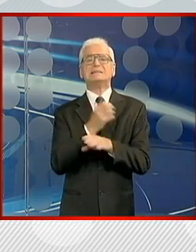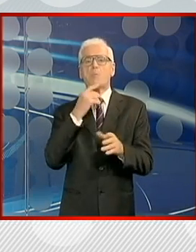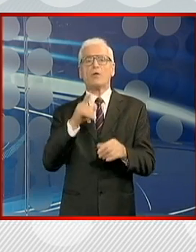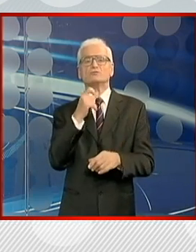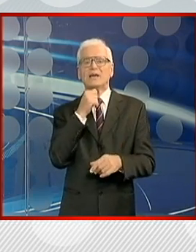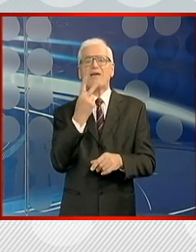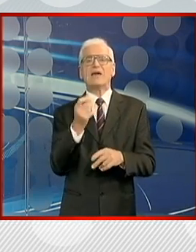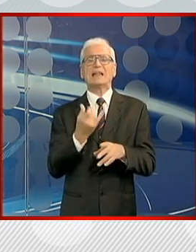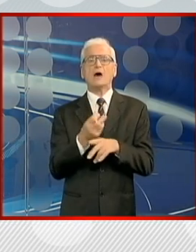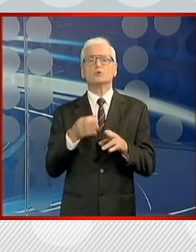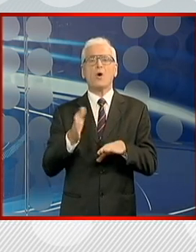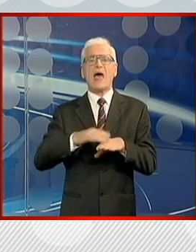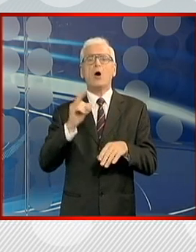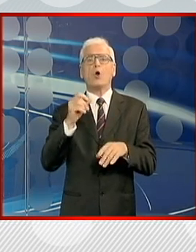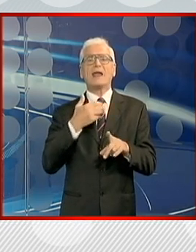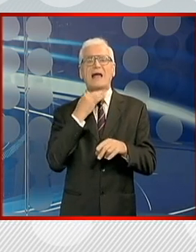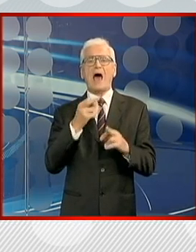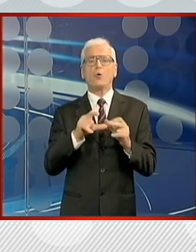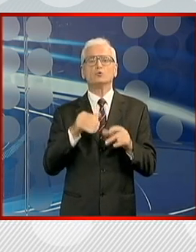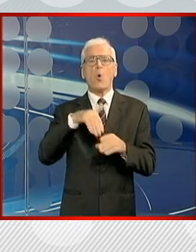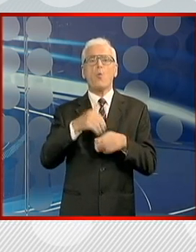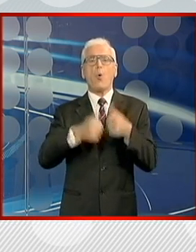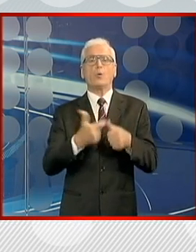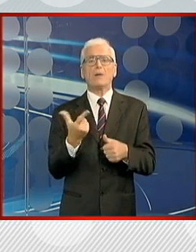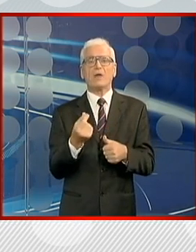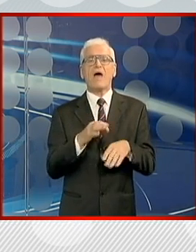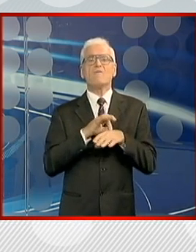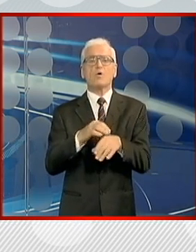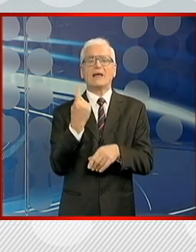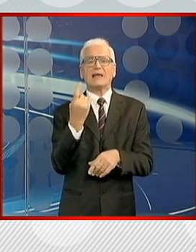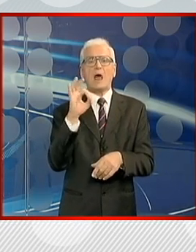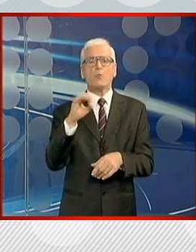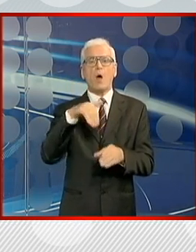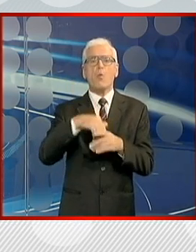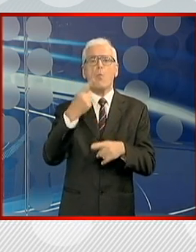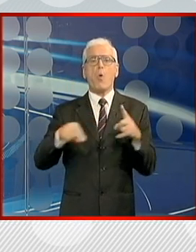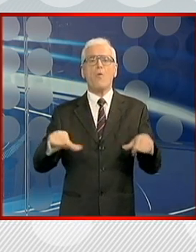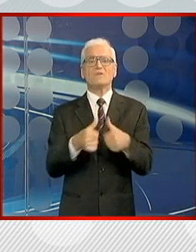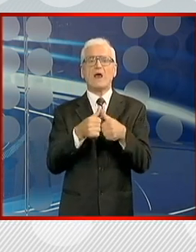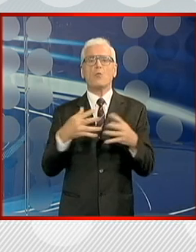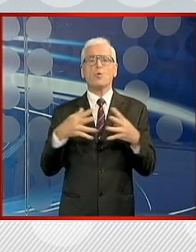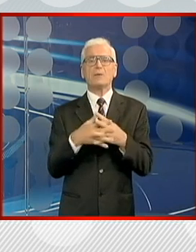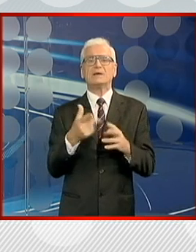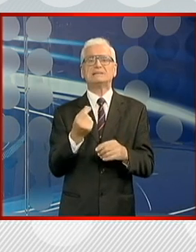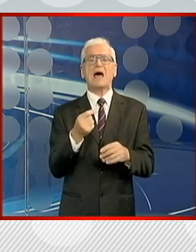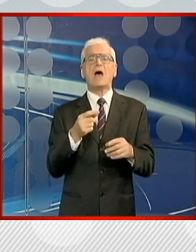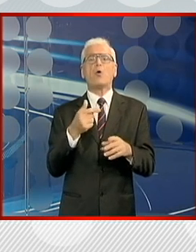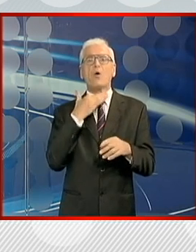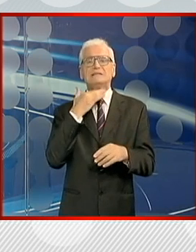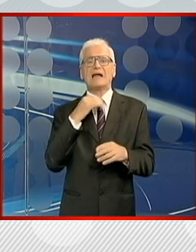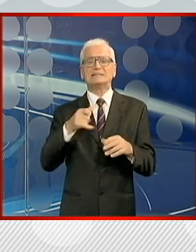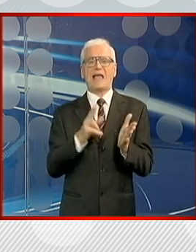Zimonjić i Verdasco na Roland Garrosu u konkurenciji dublova vode sa 1-0 u polufinalnom meču sa parom